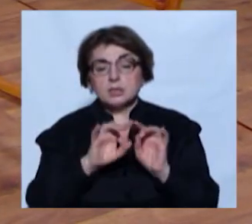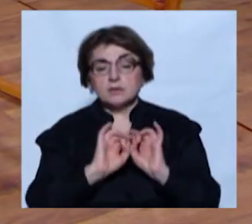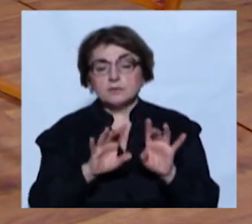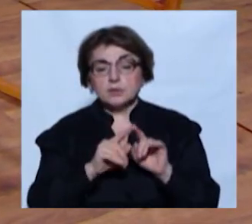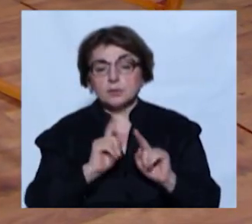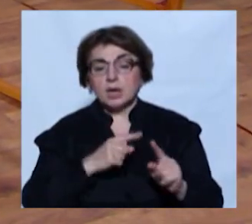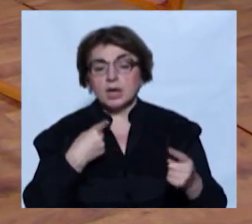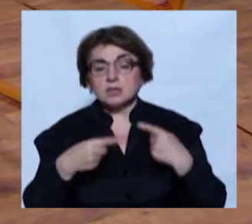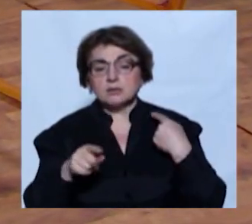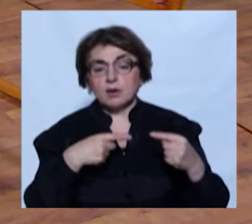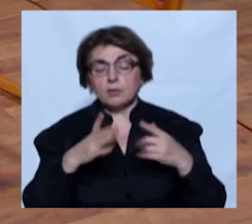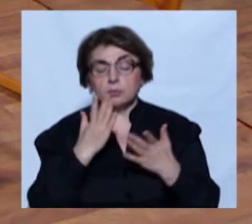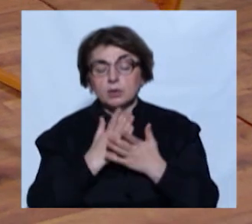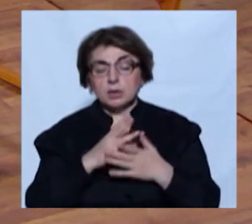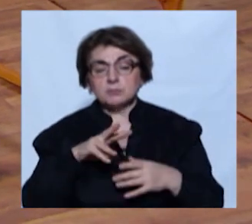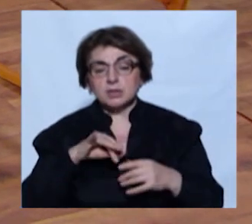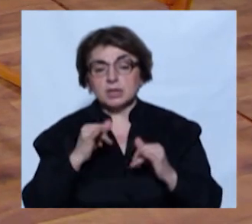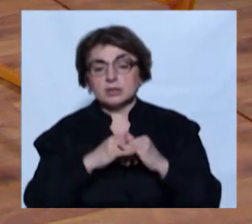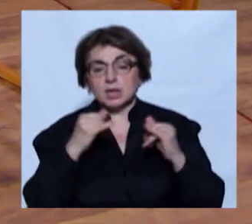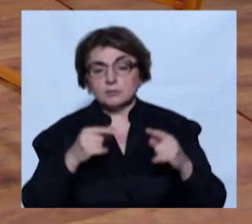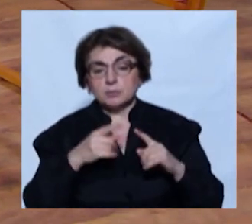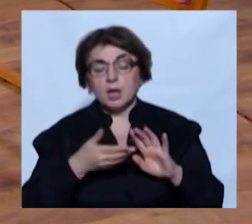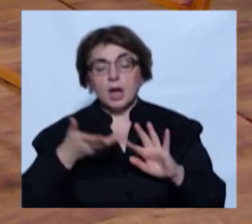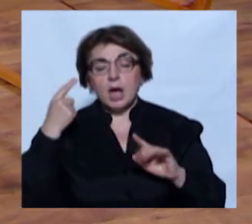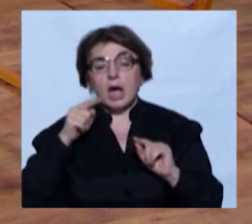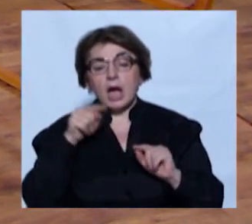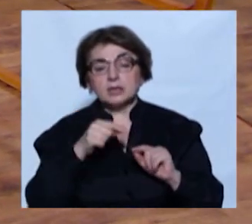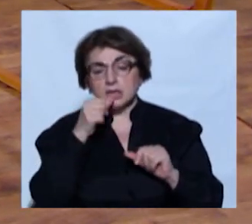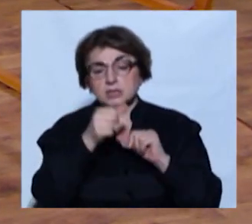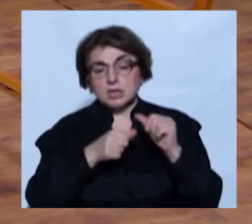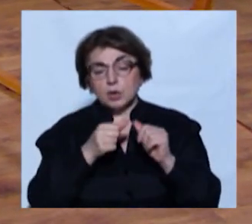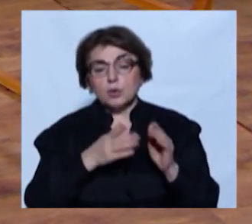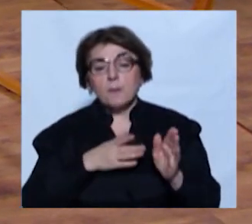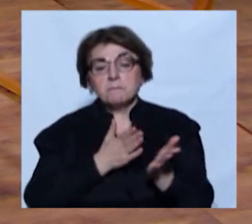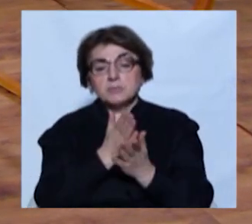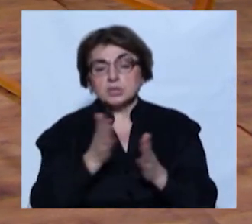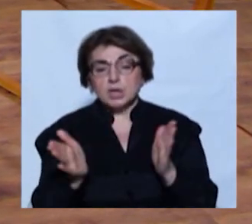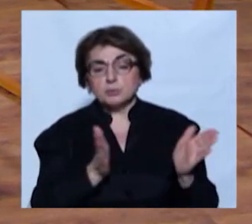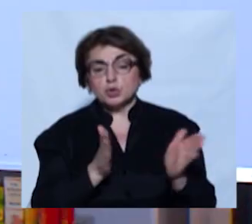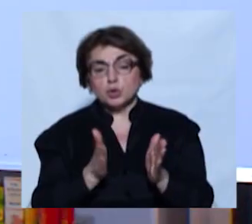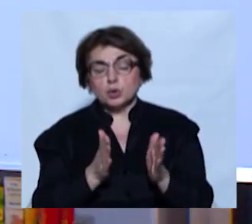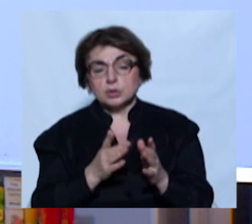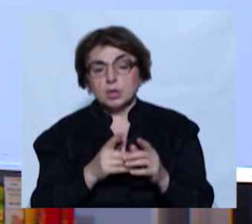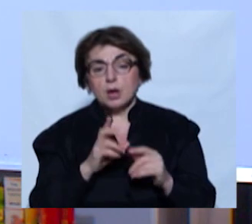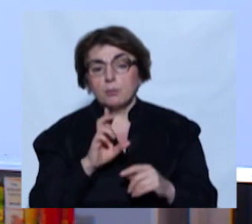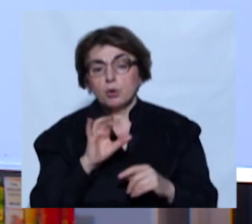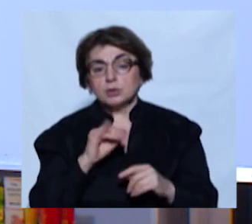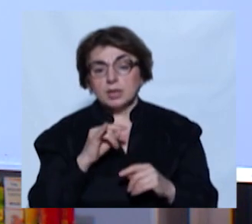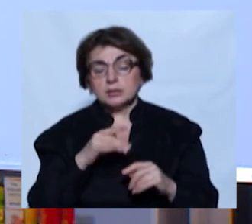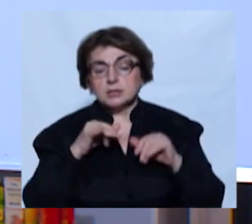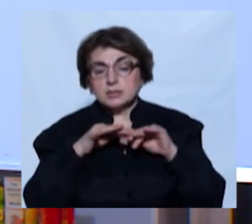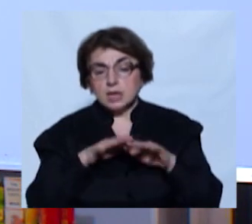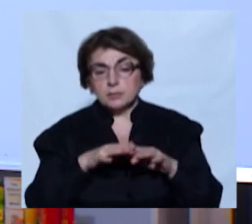რა განსხვავებაა მდგრადი განვითარების მიზნებსა და მის წინამორბედ 1000-წლეულის მიზნებს შორის, ასევე გავეცანით ბრუტლანდის